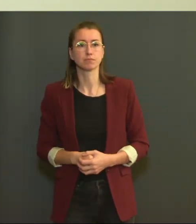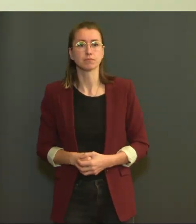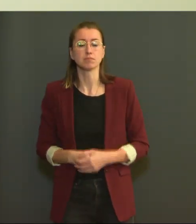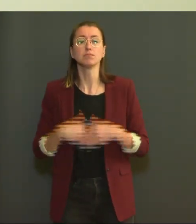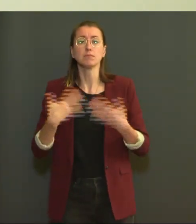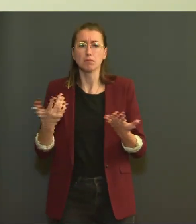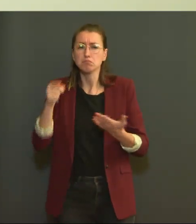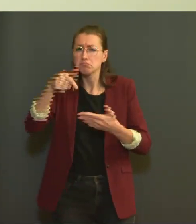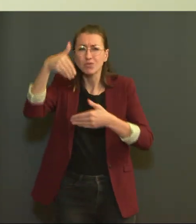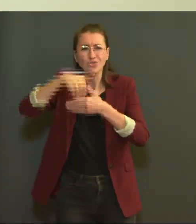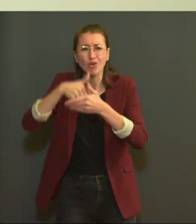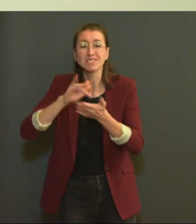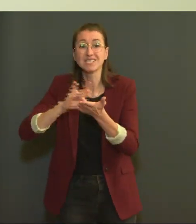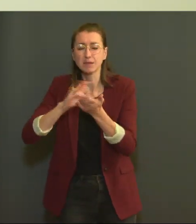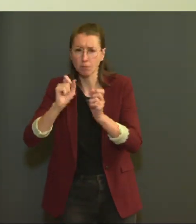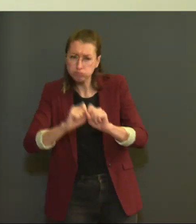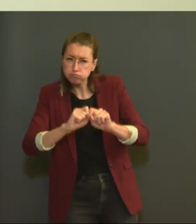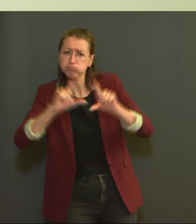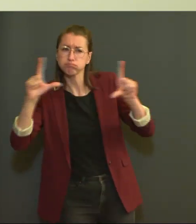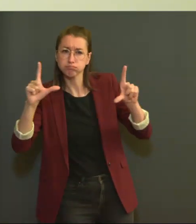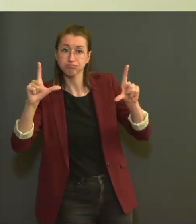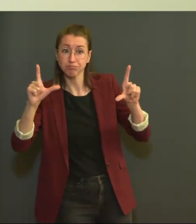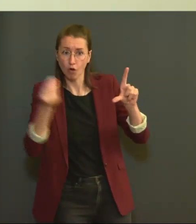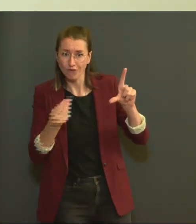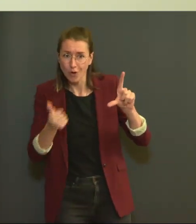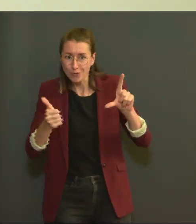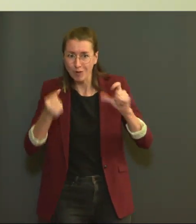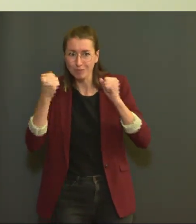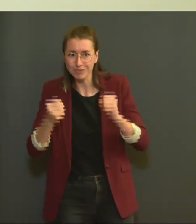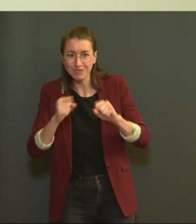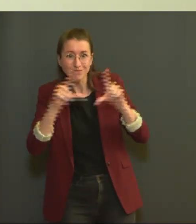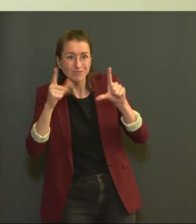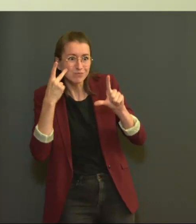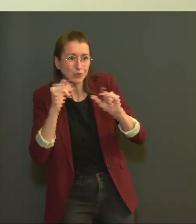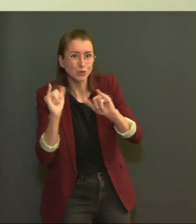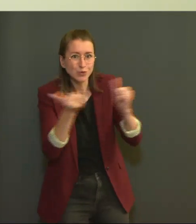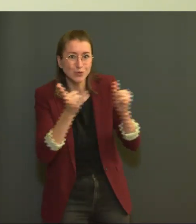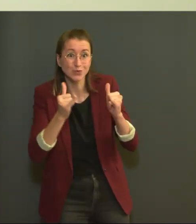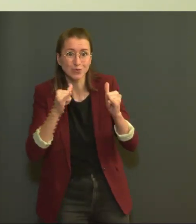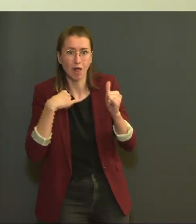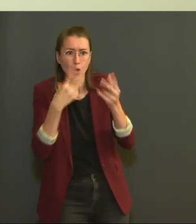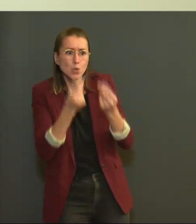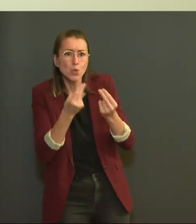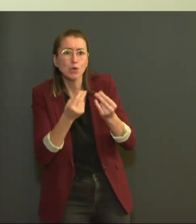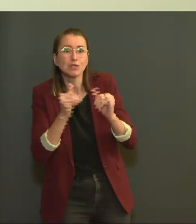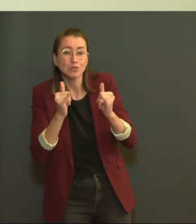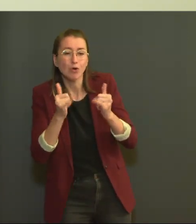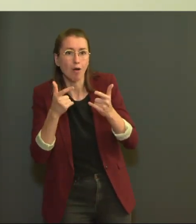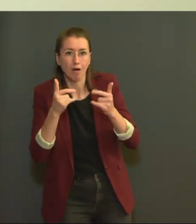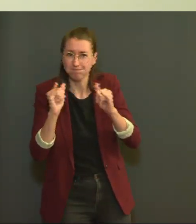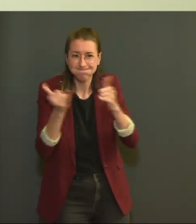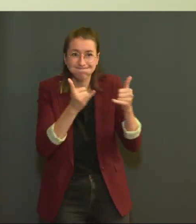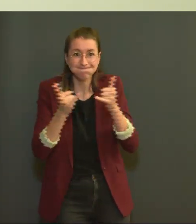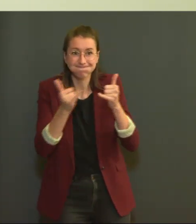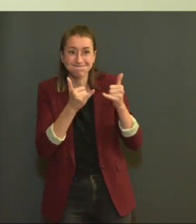web un jeu éducatif pour apprendre en s'amusant. De cette manière, nous allons aussi rendre nos enfants plus résilients